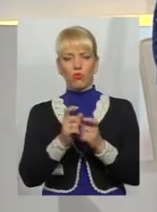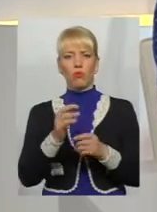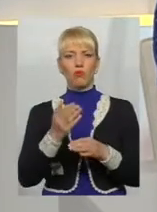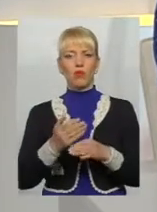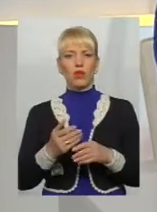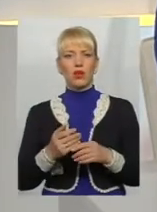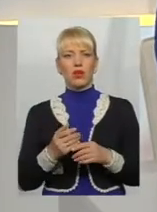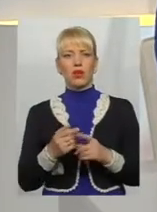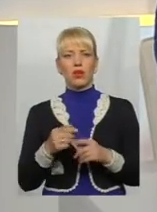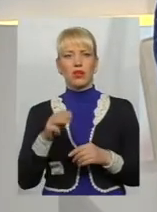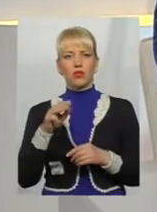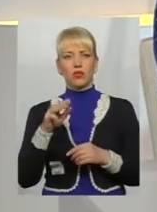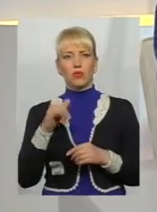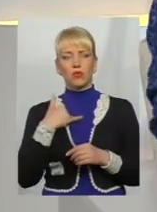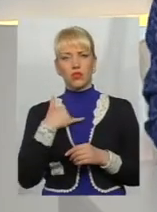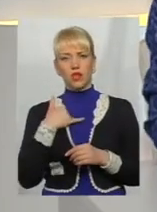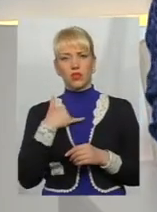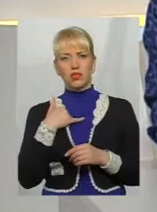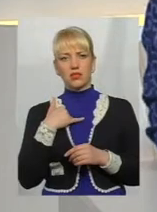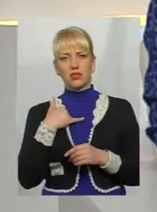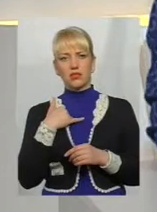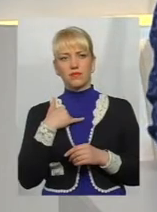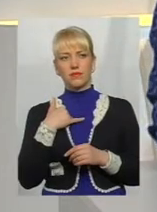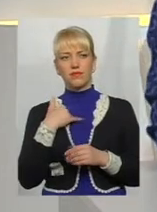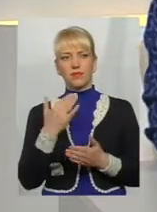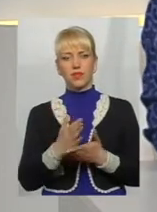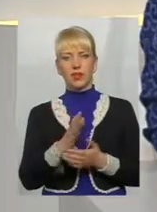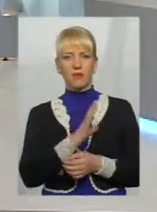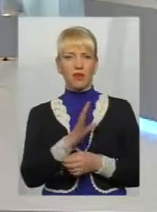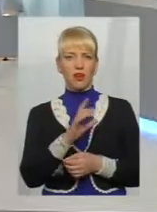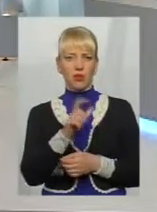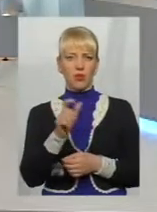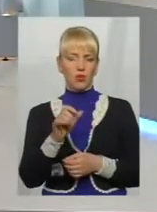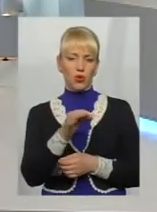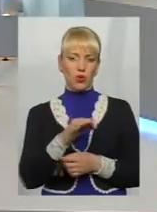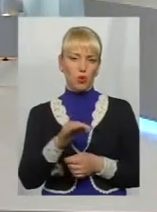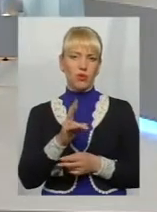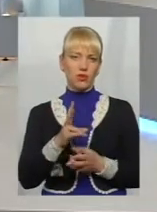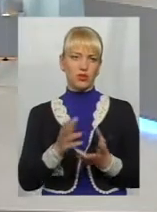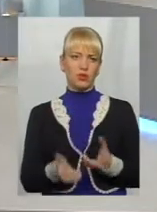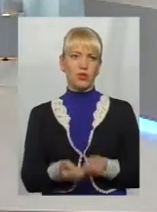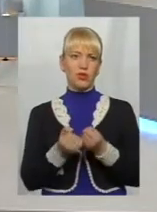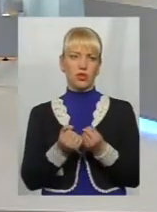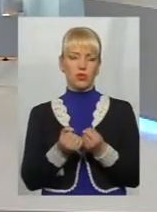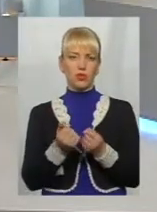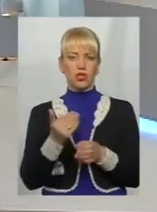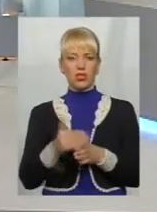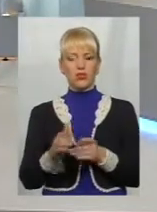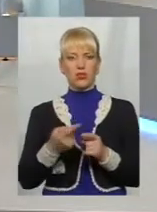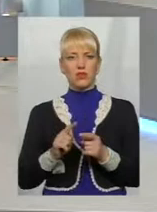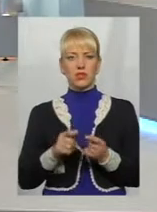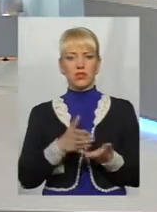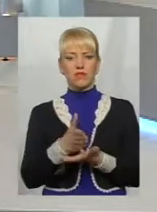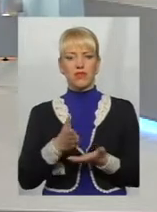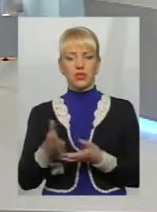в нас, в принципі, є багаті люди в області, які підтримують десь частково ці види